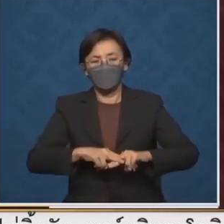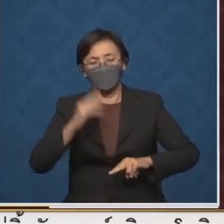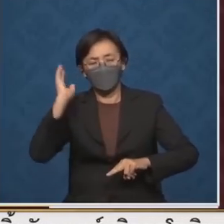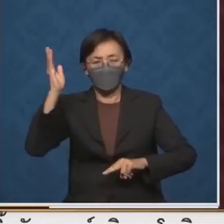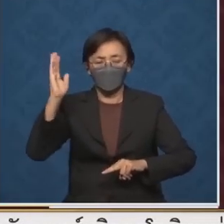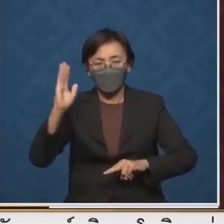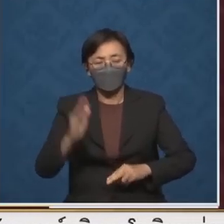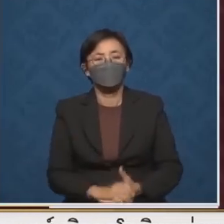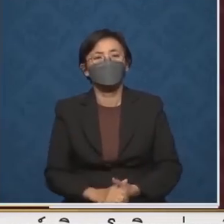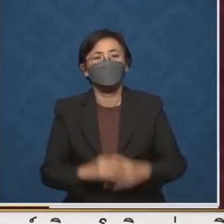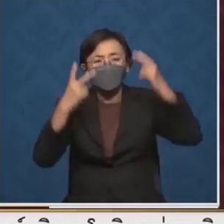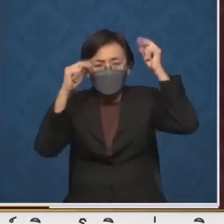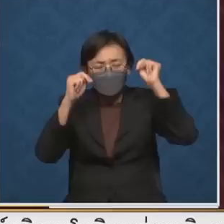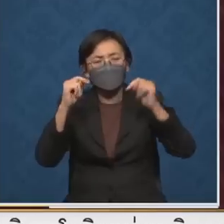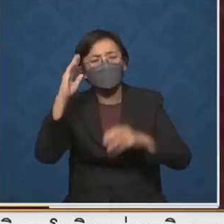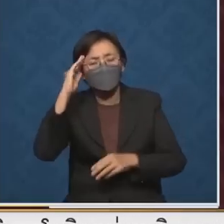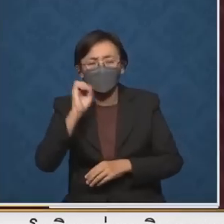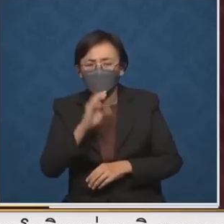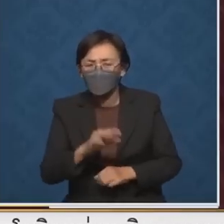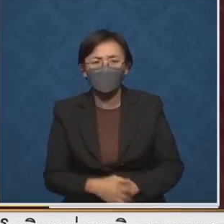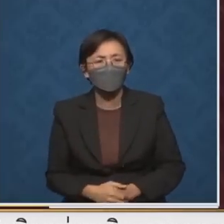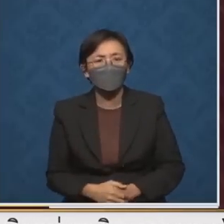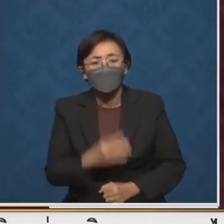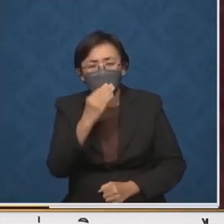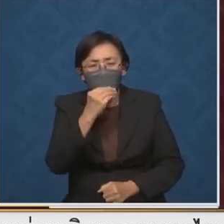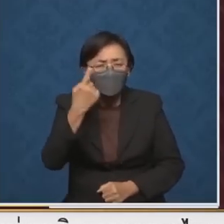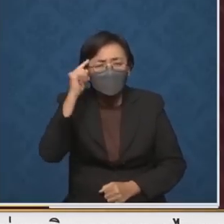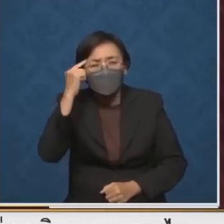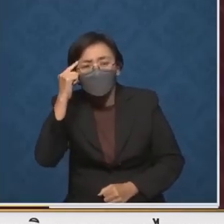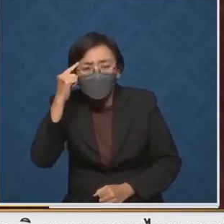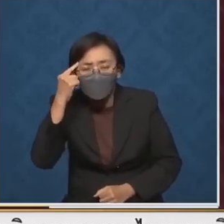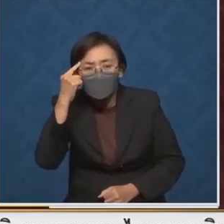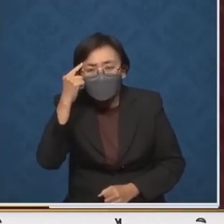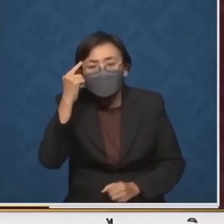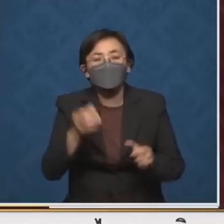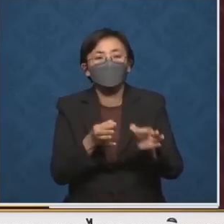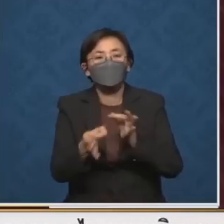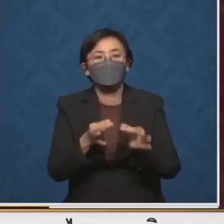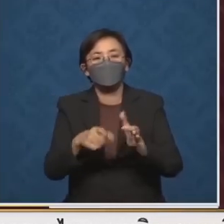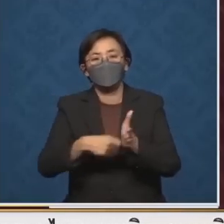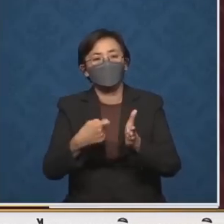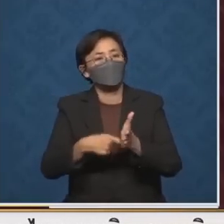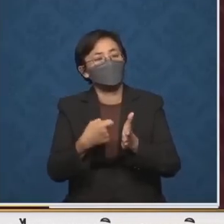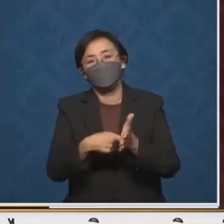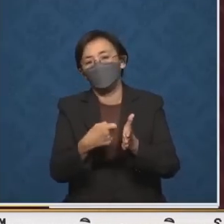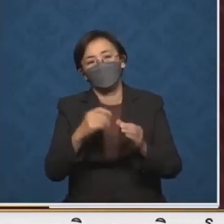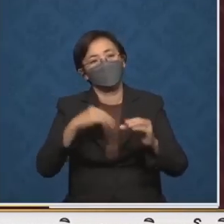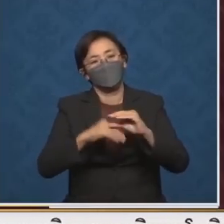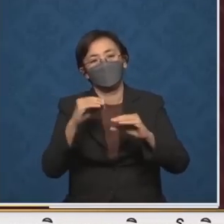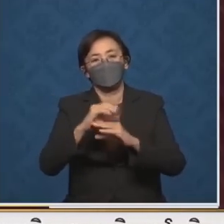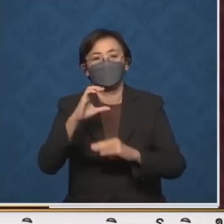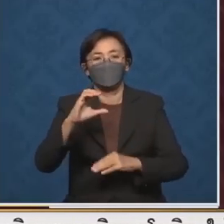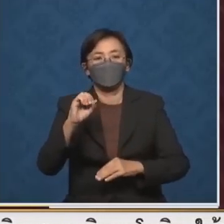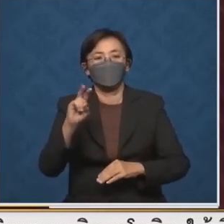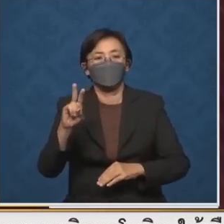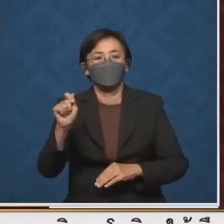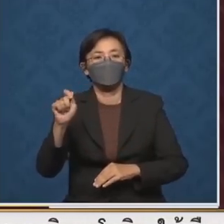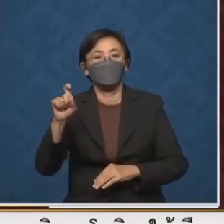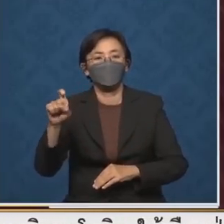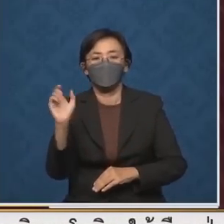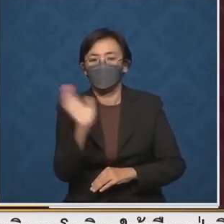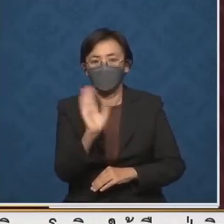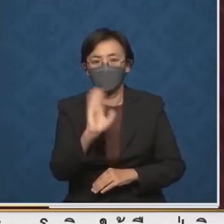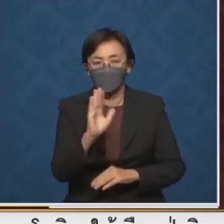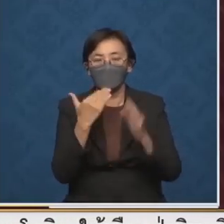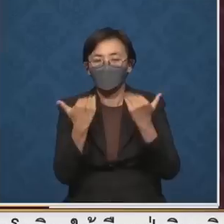จะมาจับ